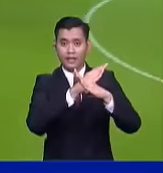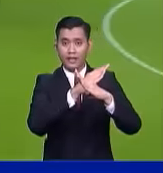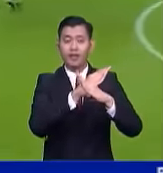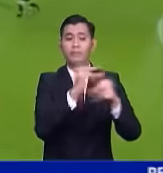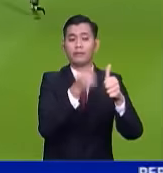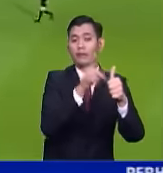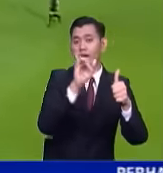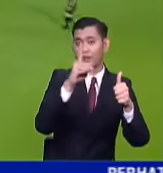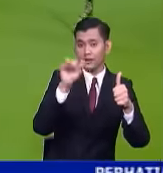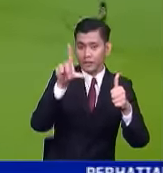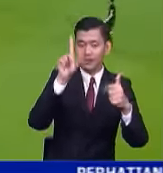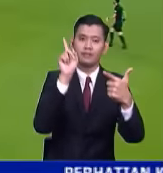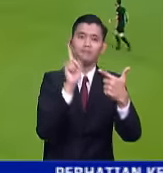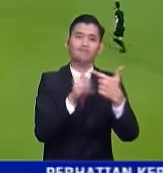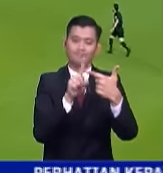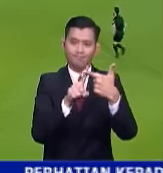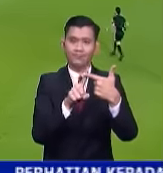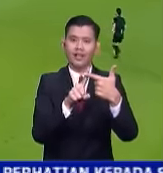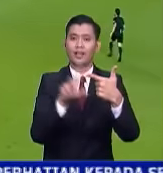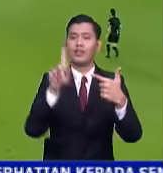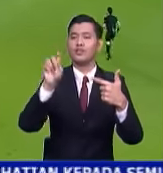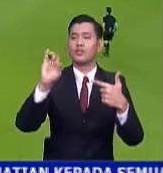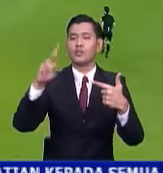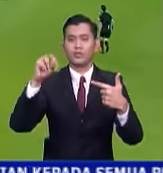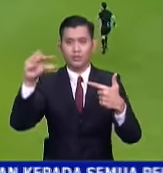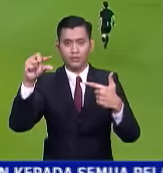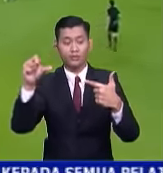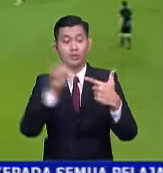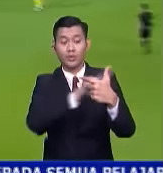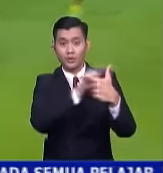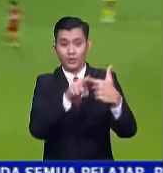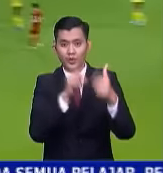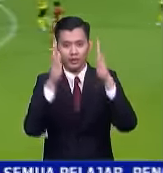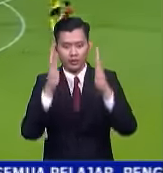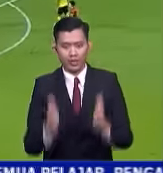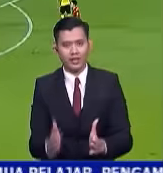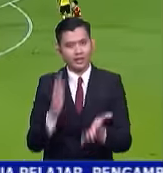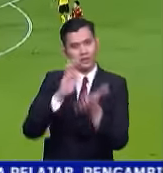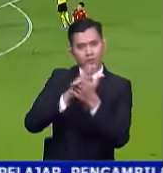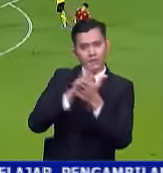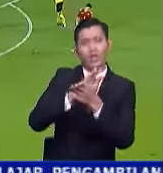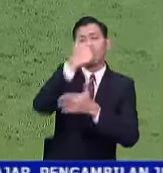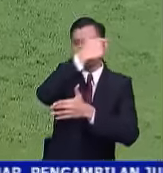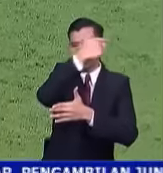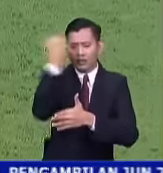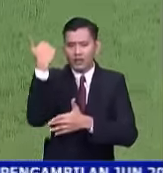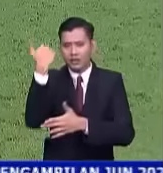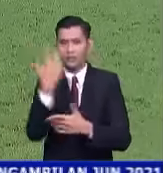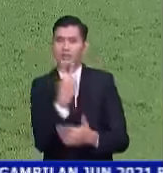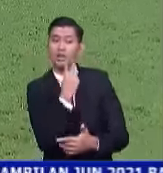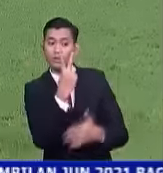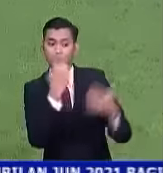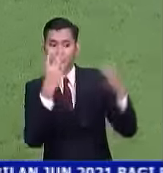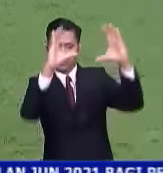Aidil Zafuan Abdul Razak dan Dion Johan Kools yang mempamerkan keserasian semakin baik.